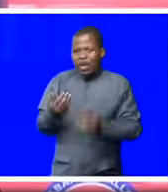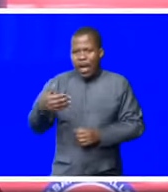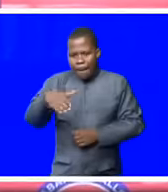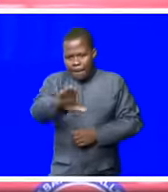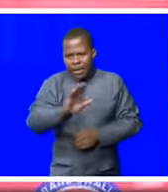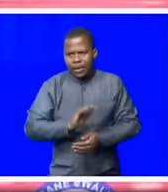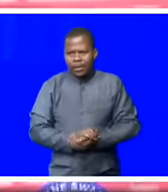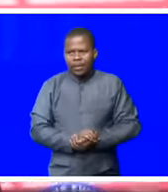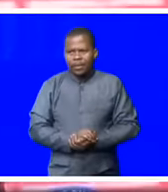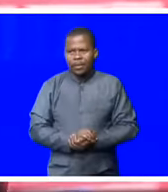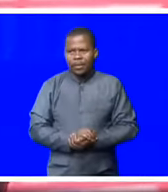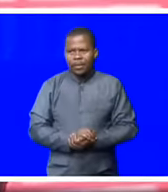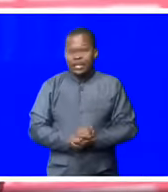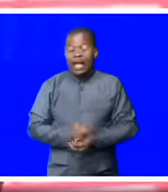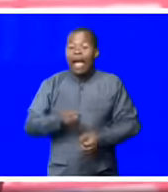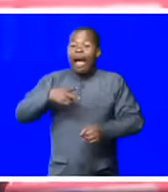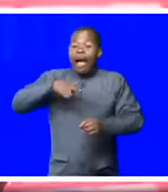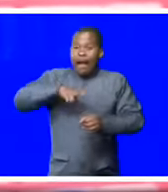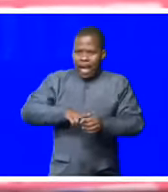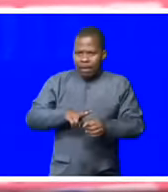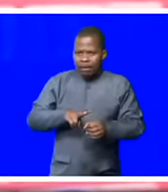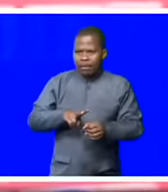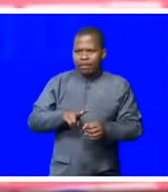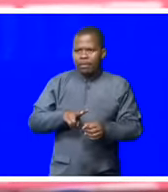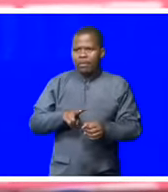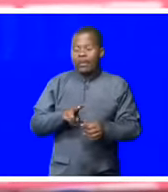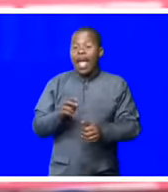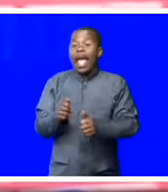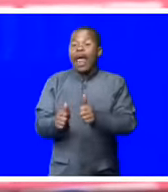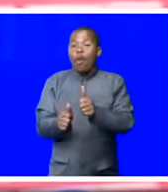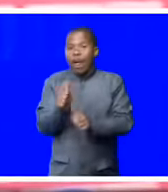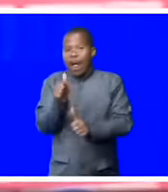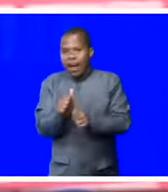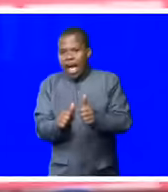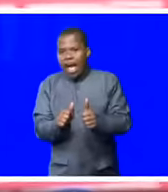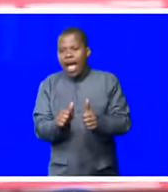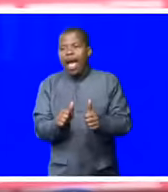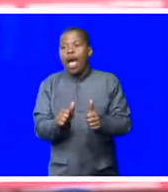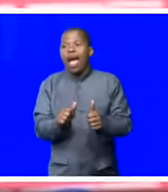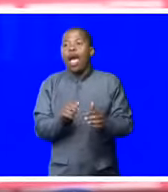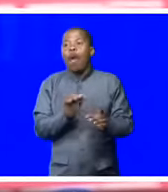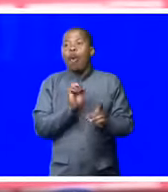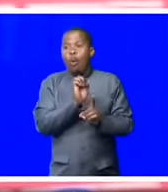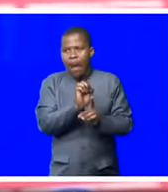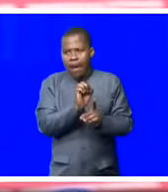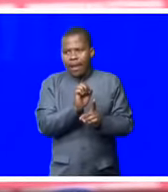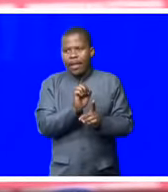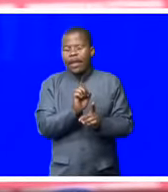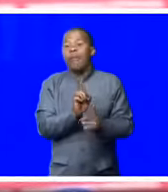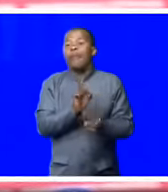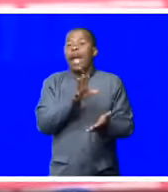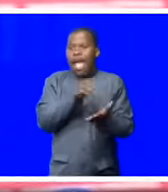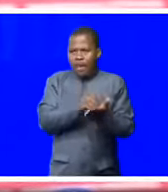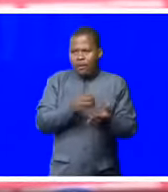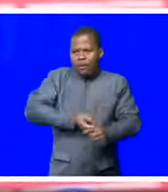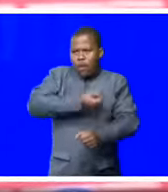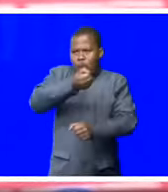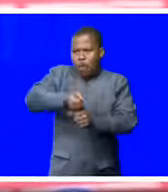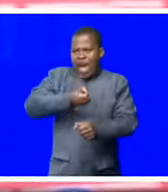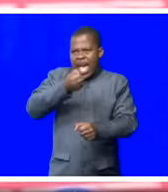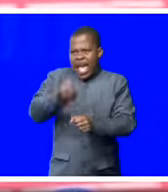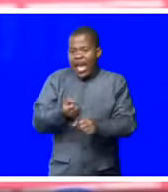lokunye ke lokushana ukuthi ufuna umelekelela bekana bhuti wakhe bangithu nobe sithi ngikabaza ngombe